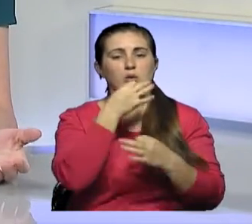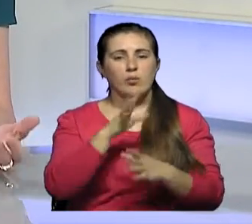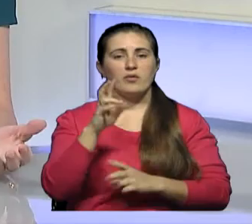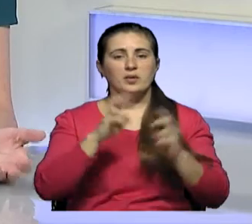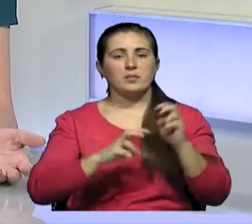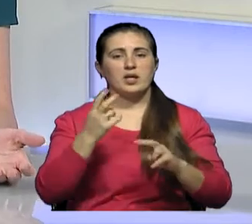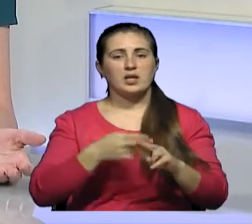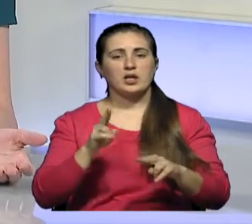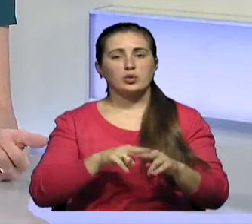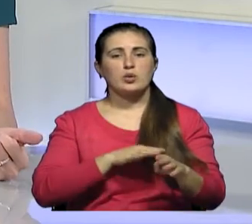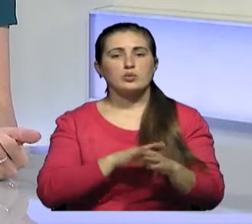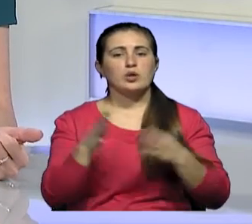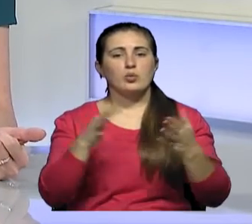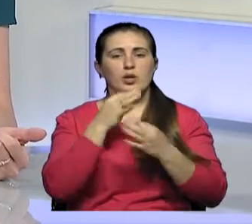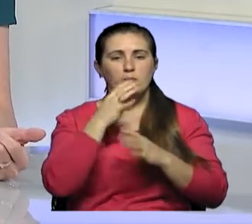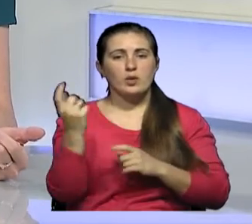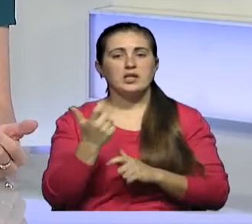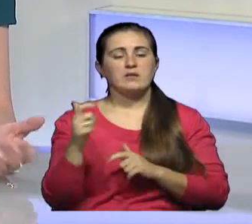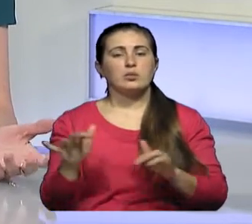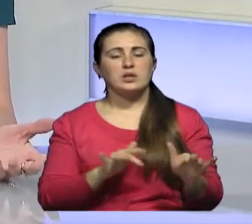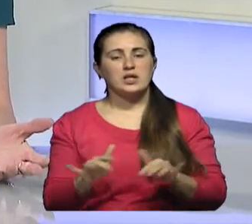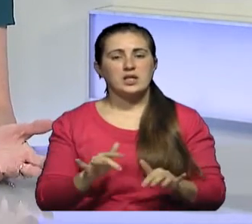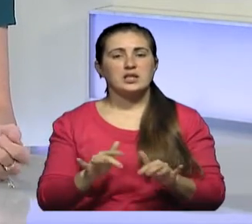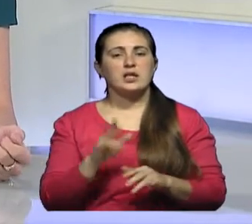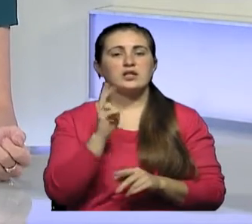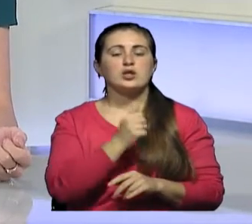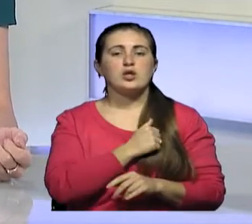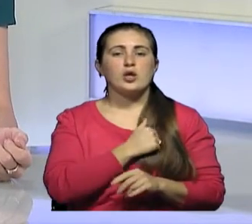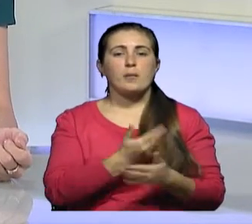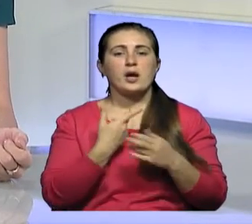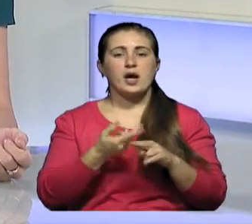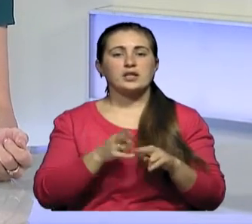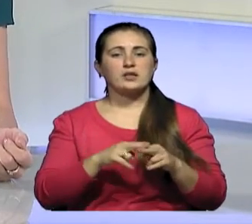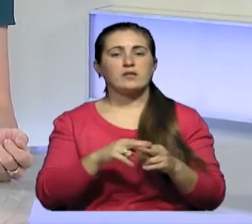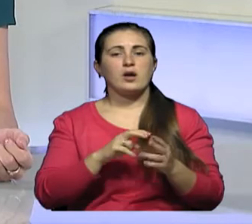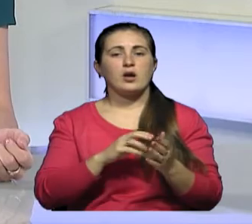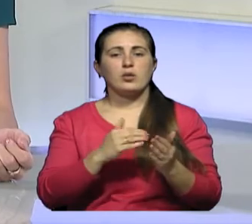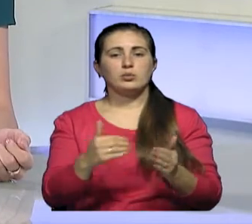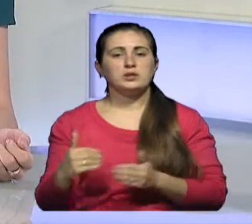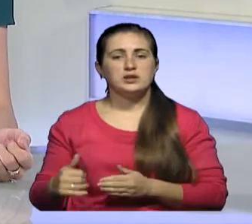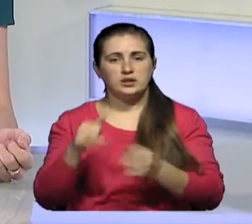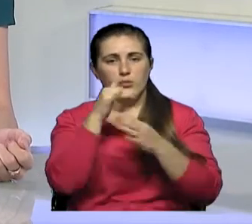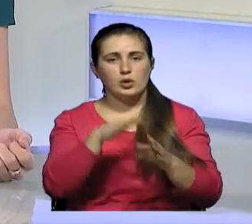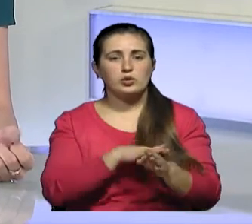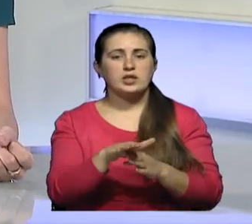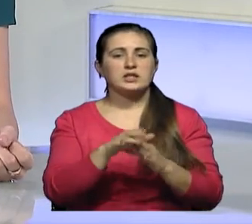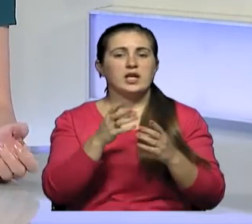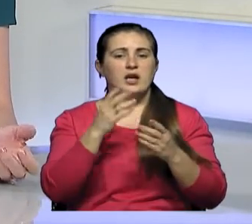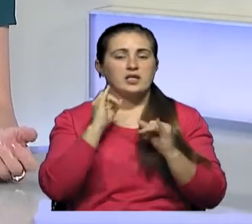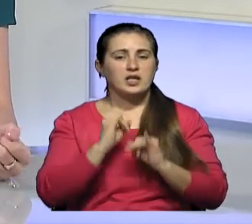которая осуществляет какую-либо хозяйственную деятельность сожалением от этого уйти не можем осуществлять и негативное воздействие